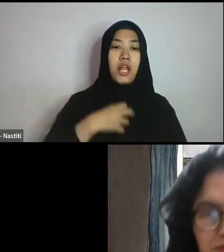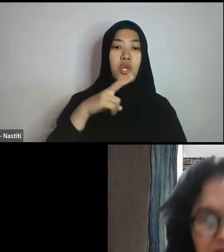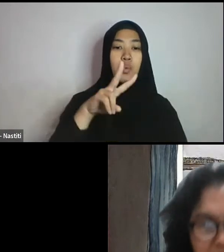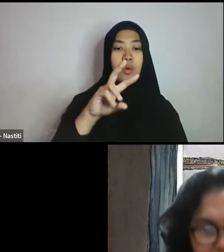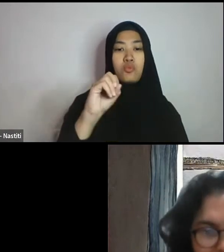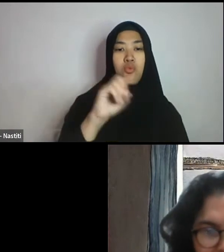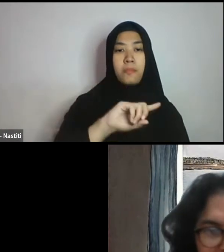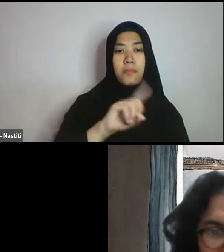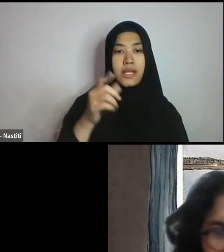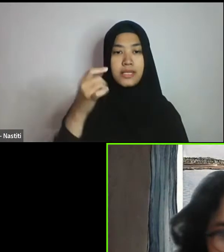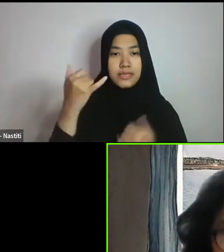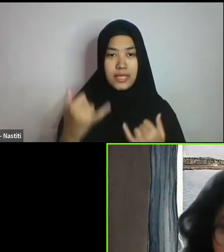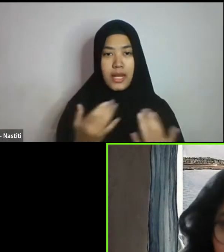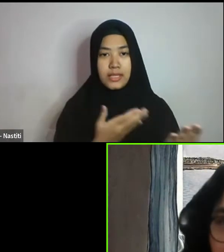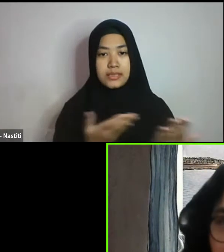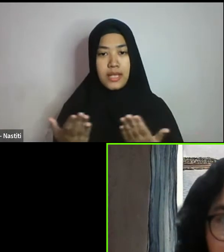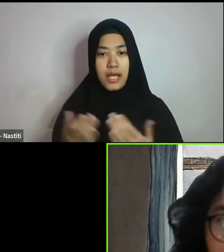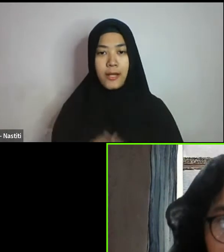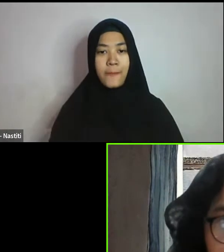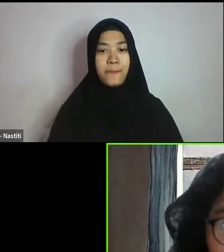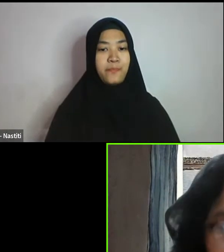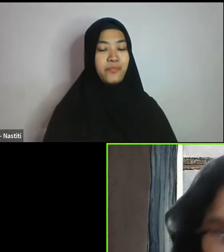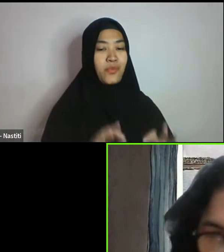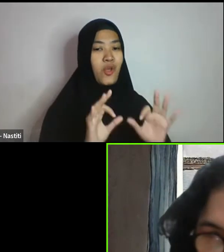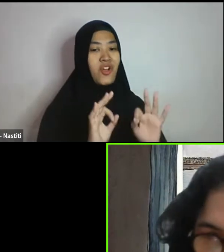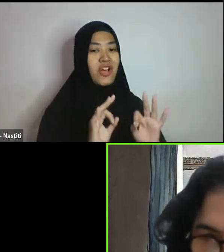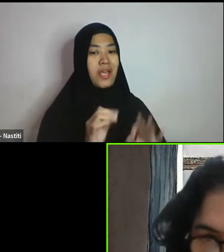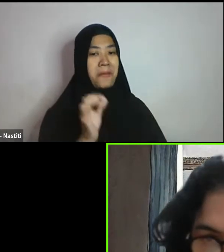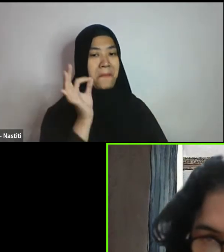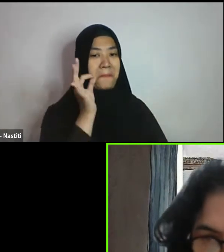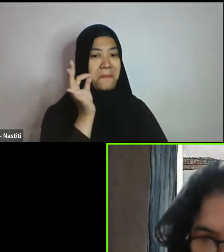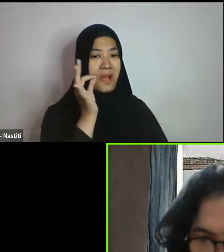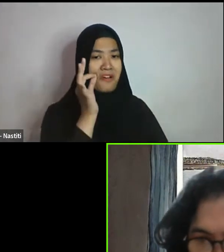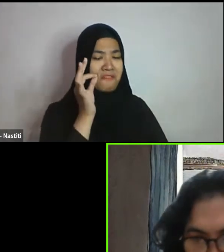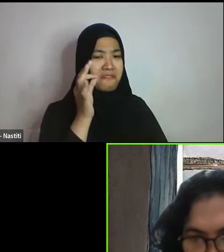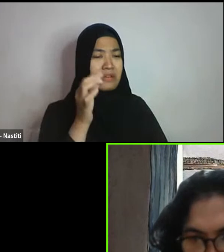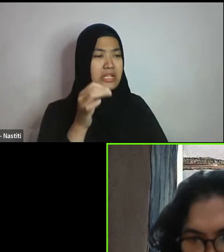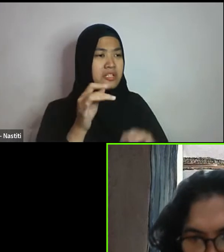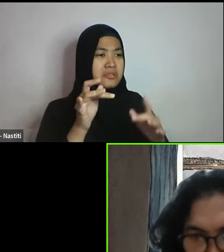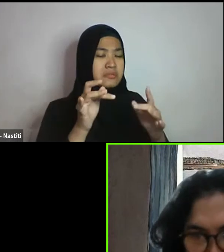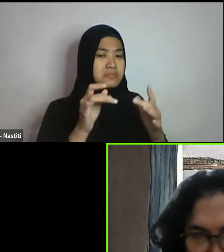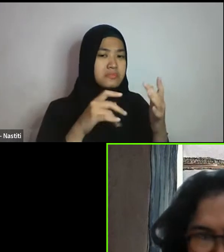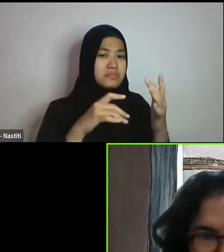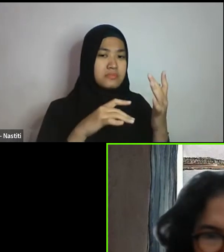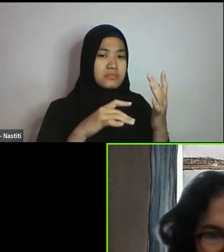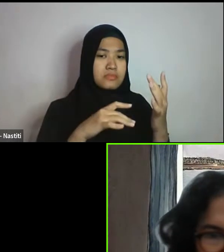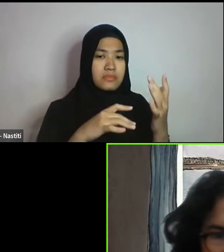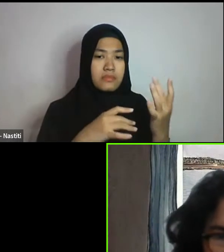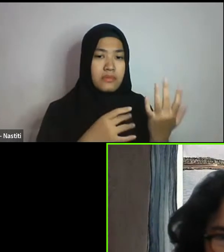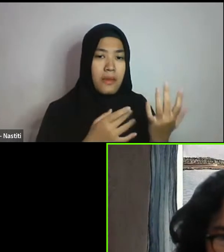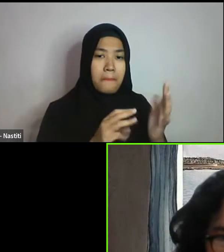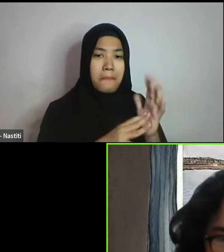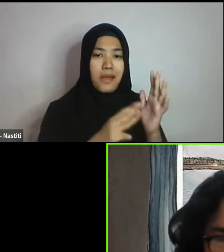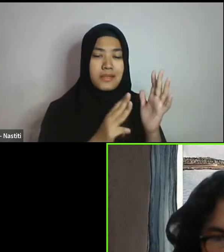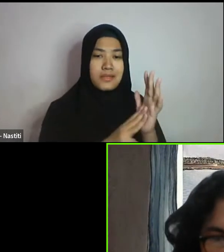sekarang. Baik, sebentar ini ada kesulitan teknis, saya ingin memperbesar layar saya dulu.